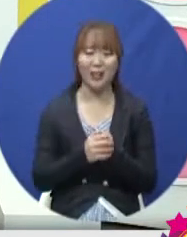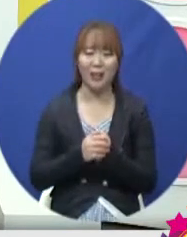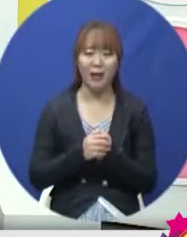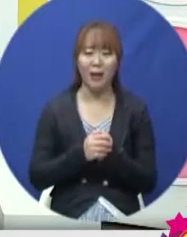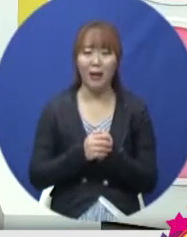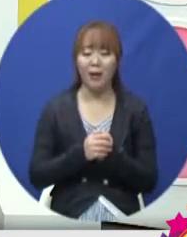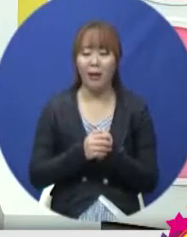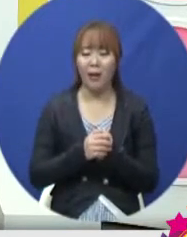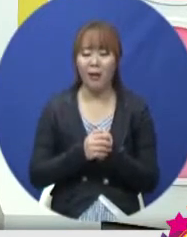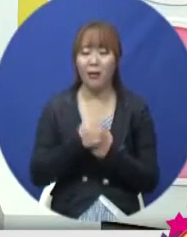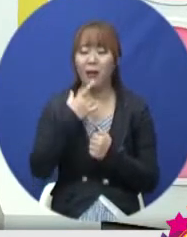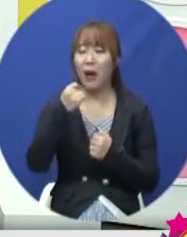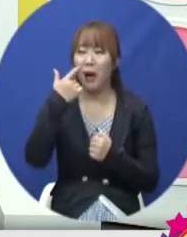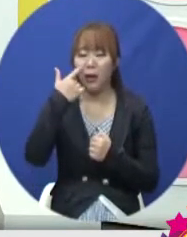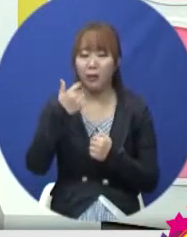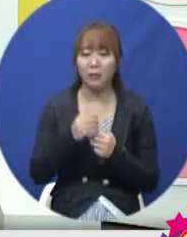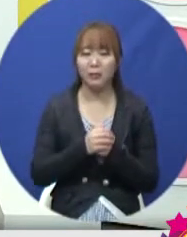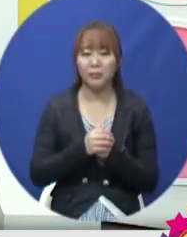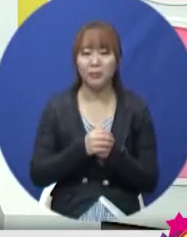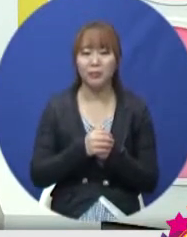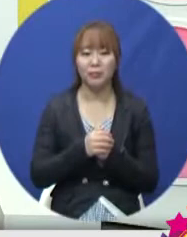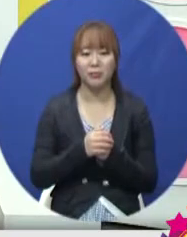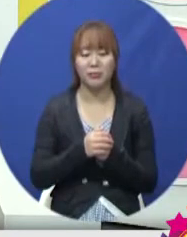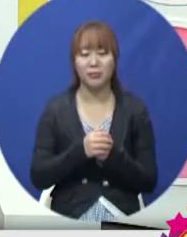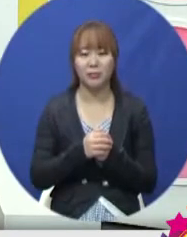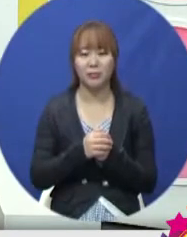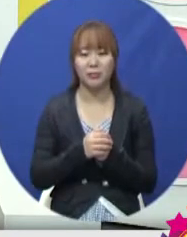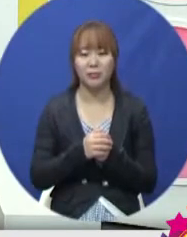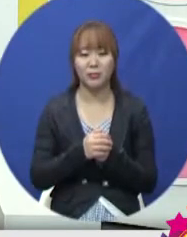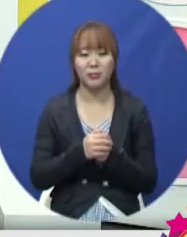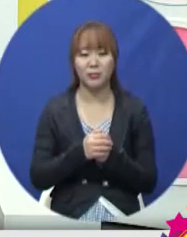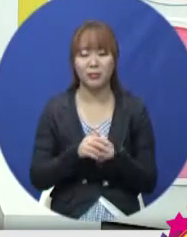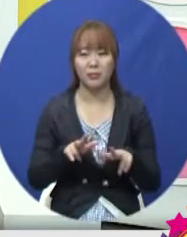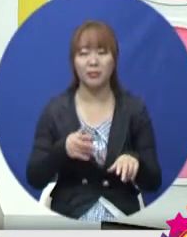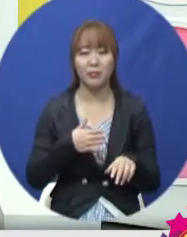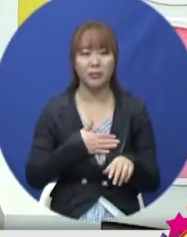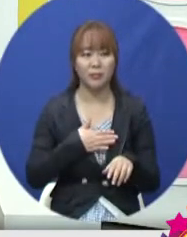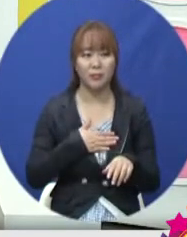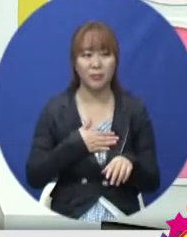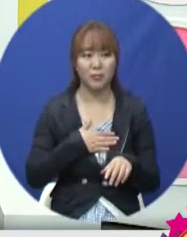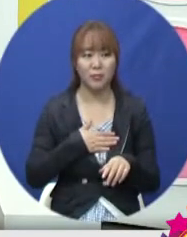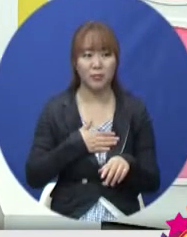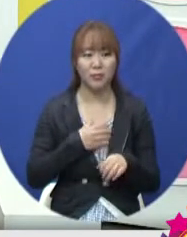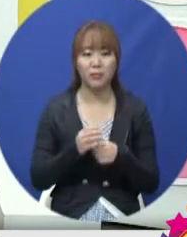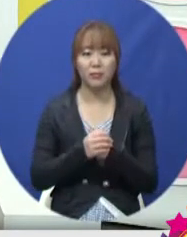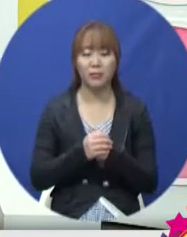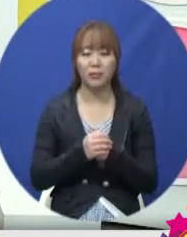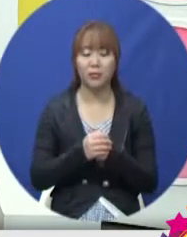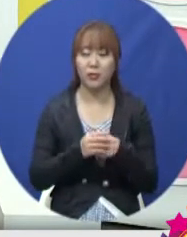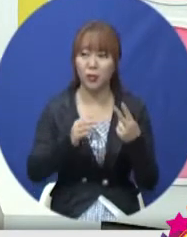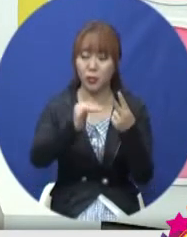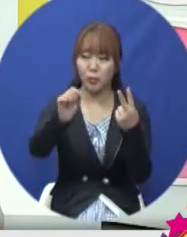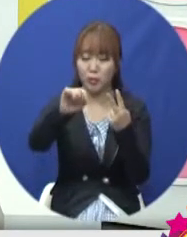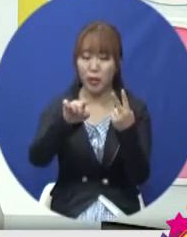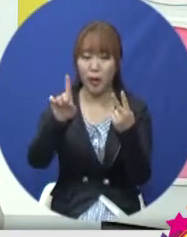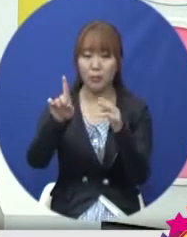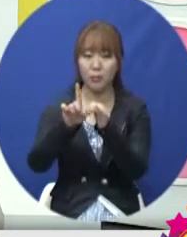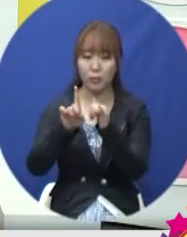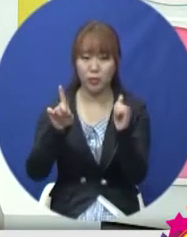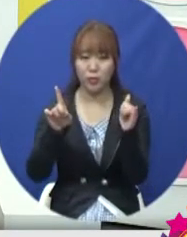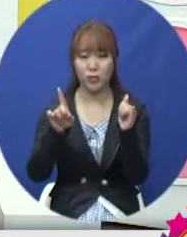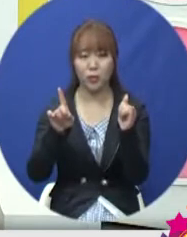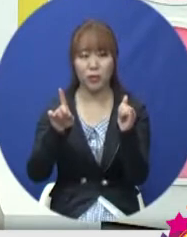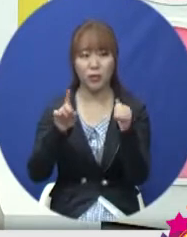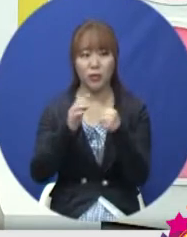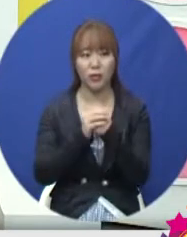네, 근데 아버님 그러면 네네 내가 이건 누구 그 두 분 중에 한 분 중에